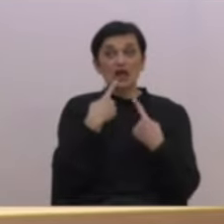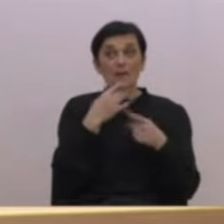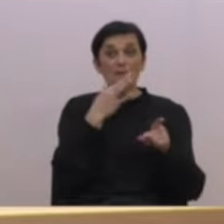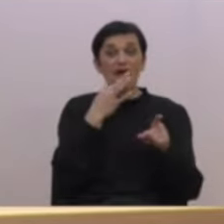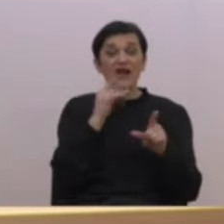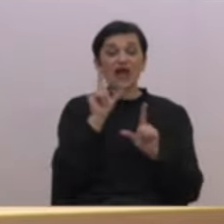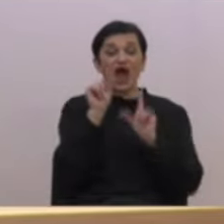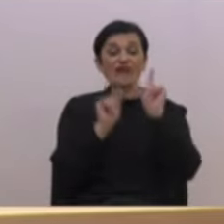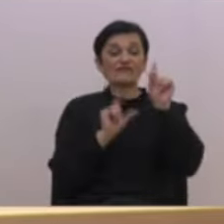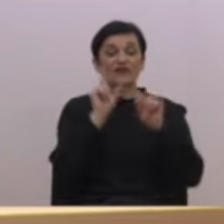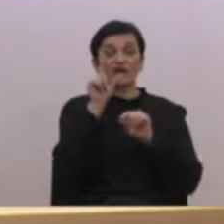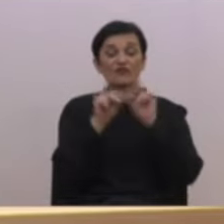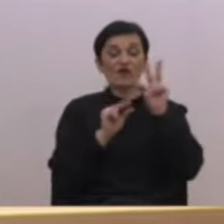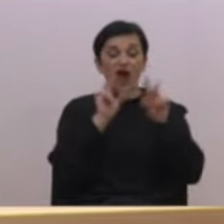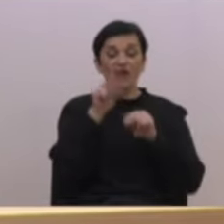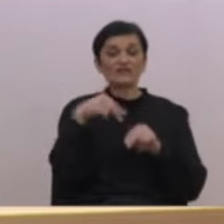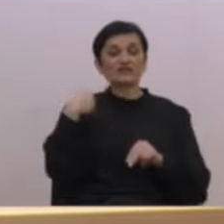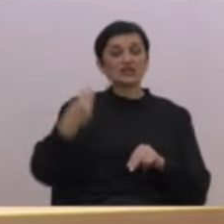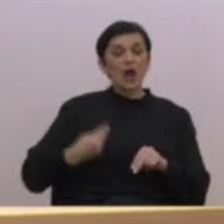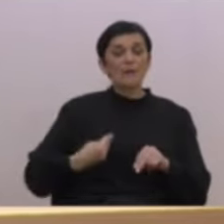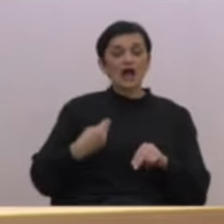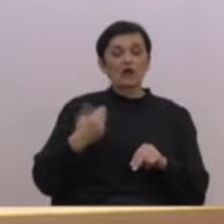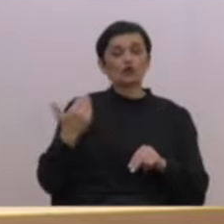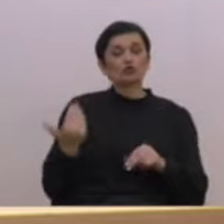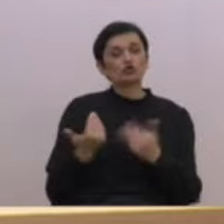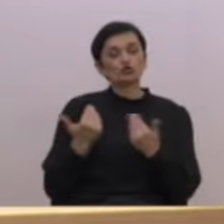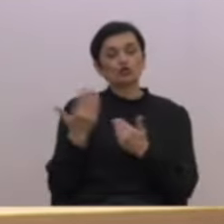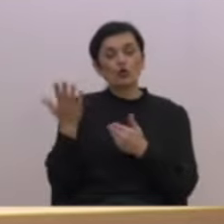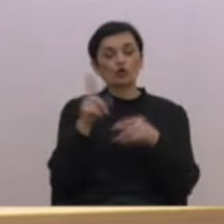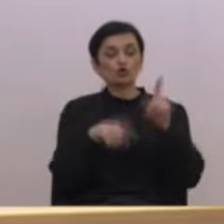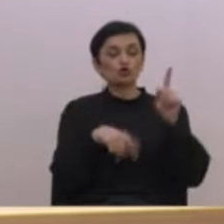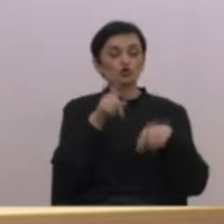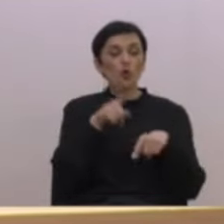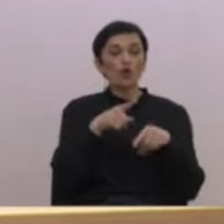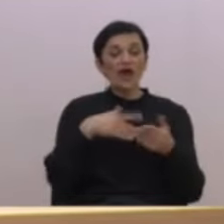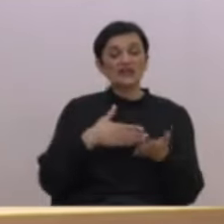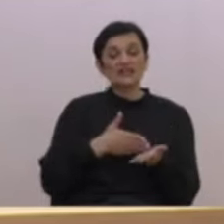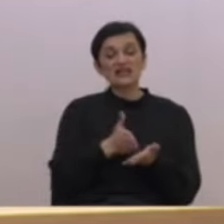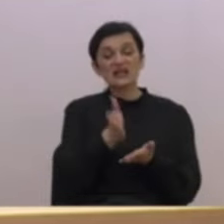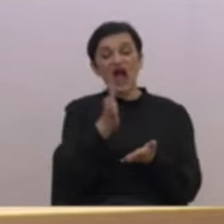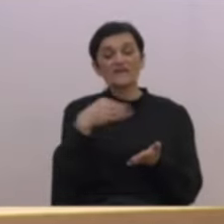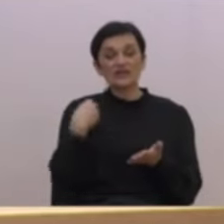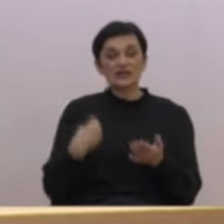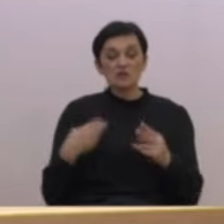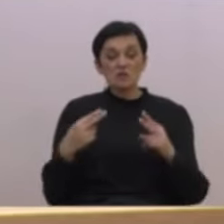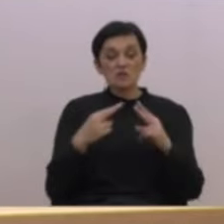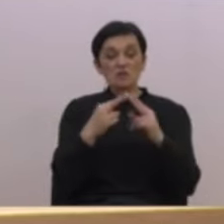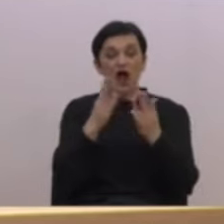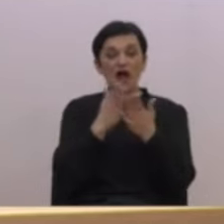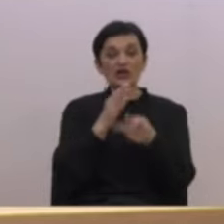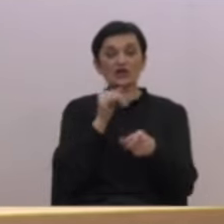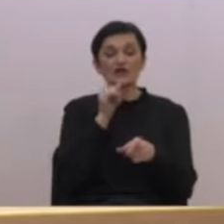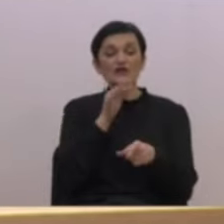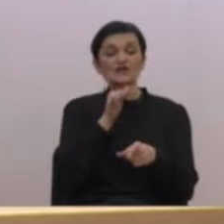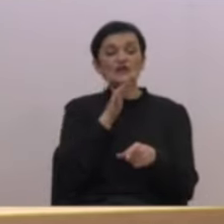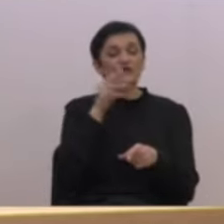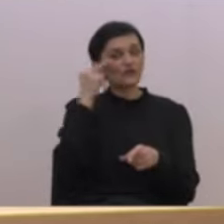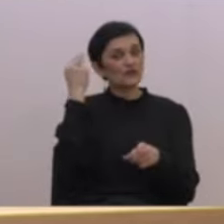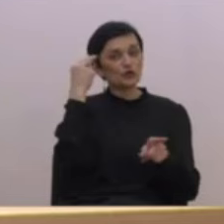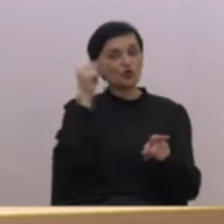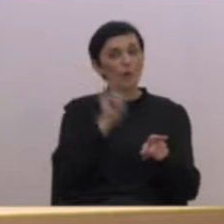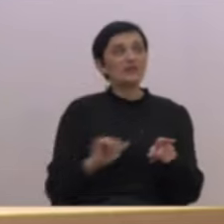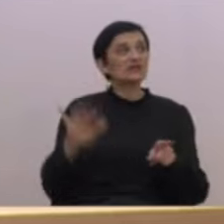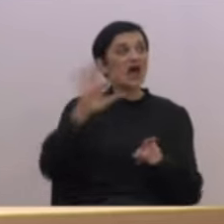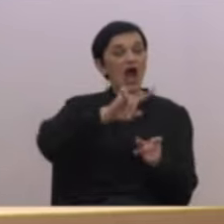აჭიკჭიკნები, ზოგიერთები რომ საფრანგეთში ცხოვრობდი და ზოგიერთი რომ გავლით ხარ დამყოფი პარიზში, ვითომ დასავლურობას აწვევით.